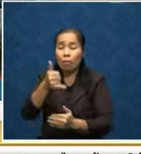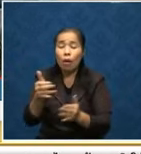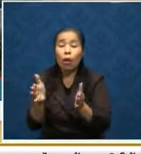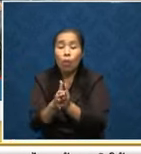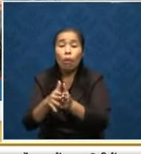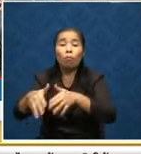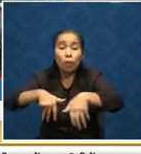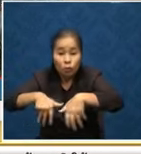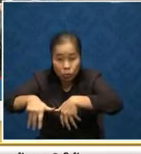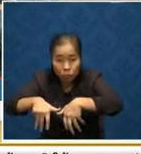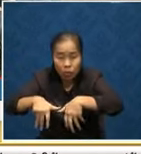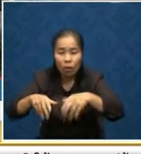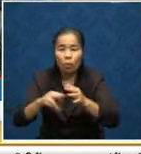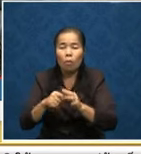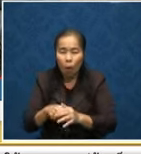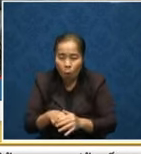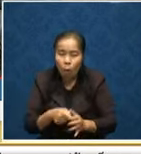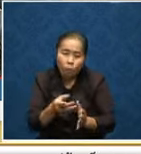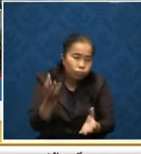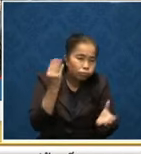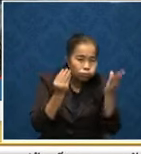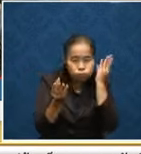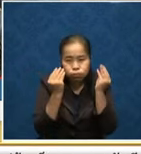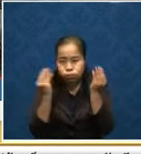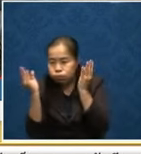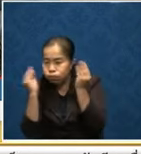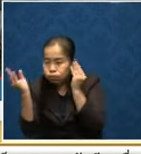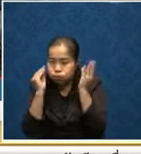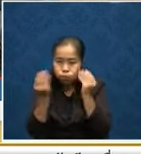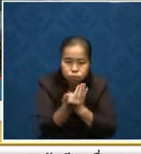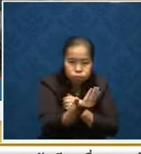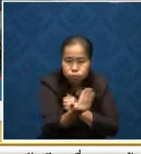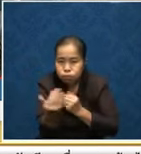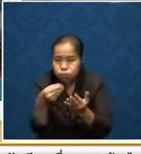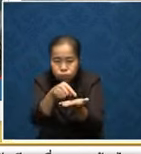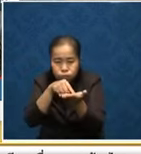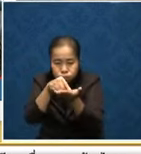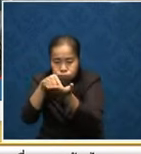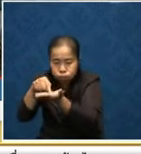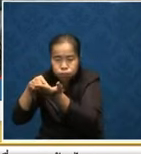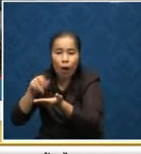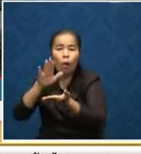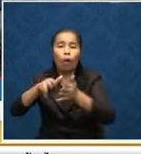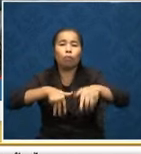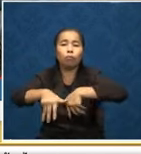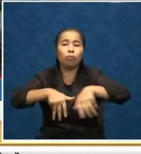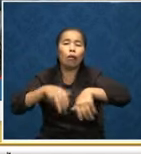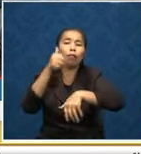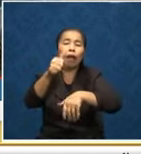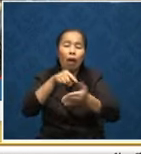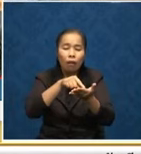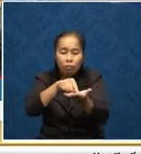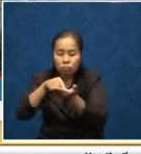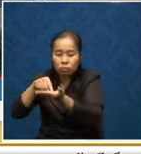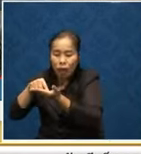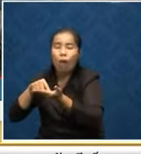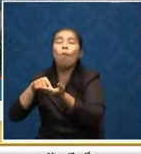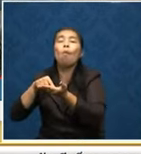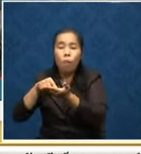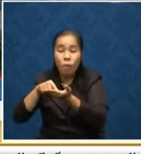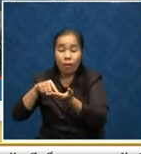ชนเราก็สามารถรับฟังปัญหานะครับรับฟังปัญหาจากปากของพี่น้องประชาชนแล้วเราก็นำปัญ